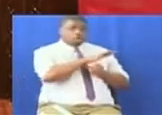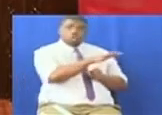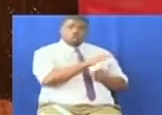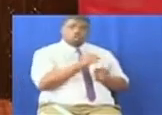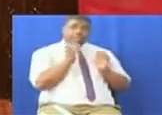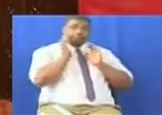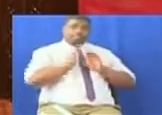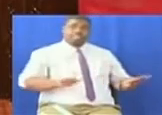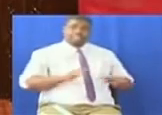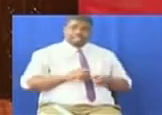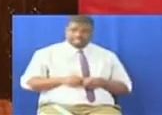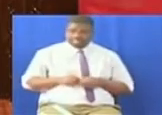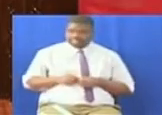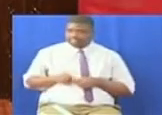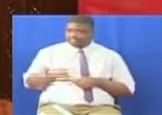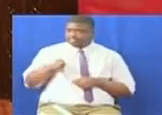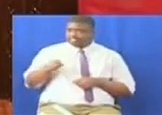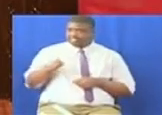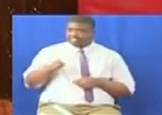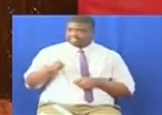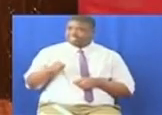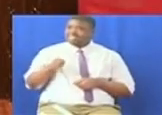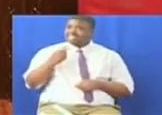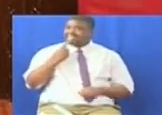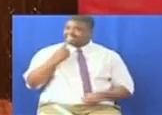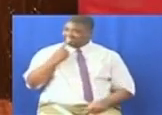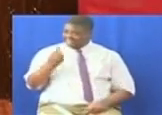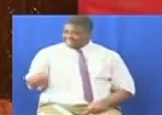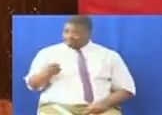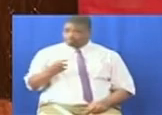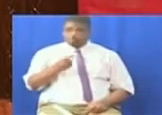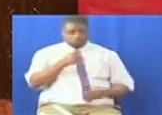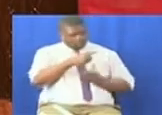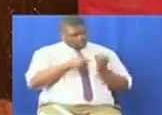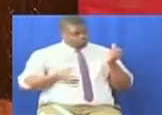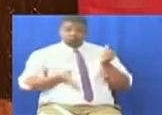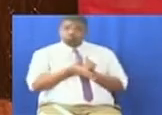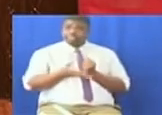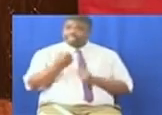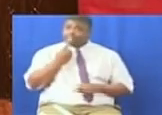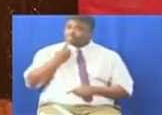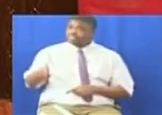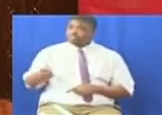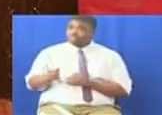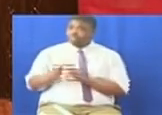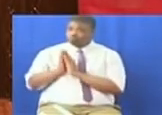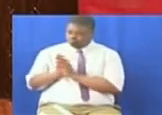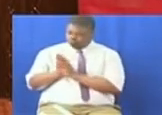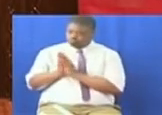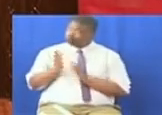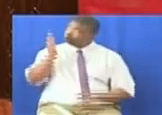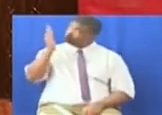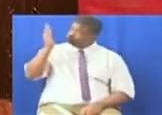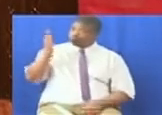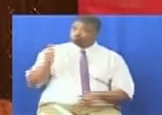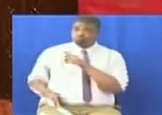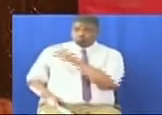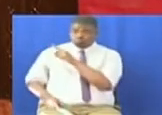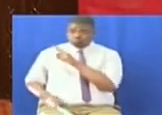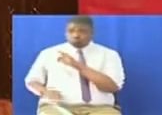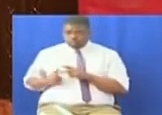Rais ambalo mimi nimelisikia na anavyoendelea kuliongelea ni kwamba tumshukuru Mwenyezi Mungu